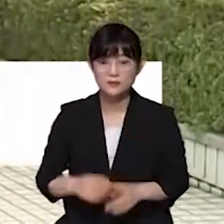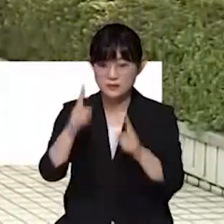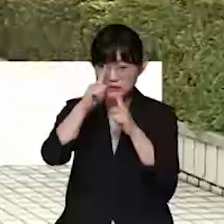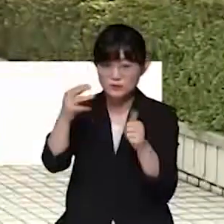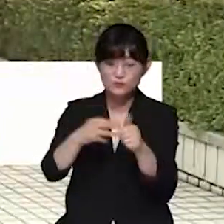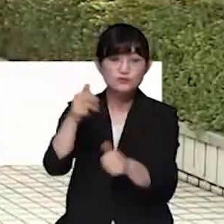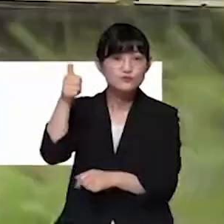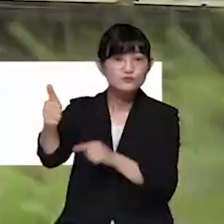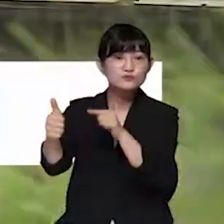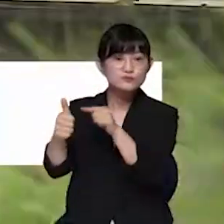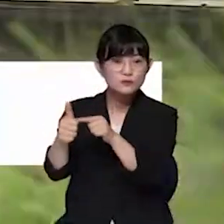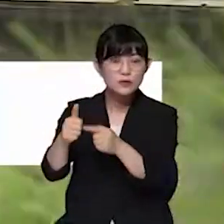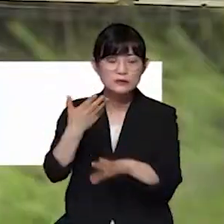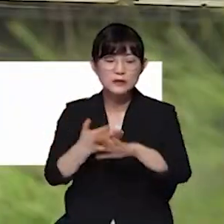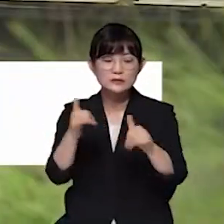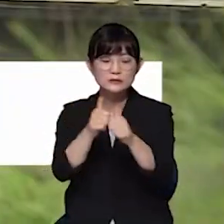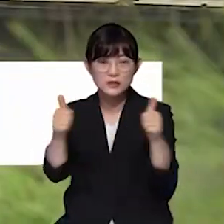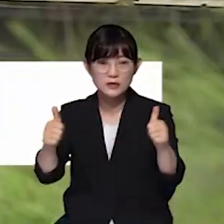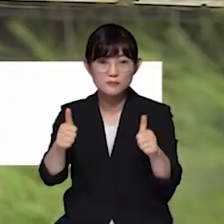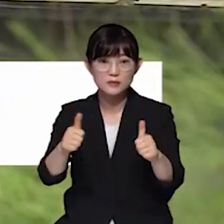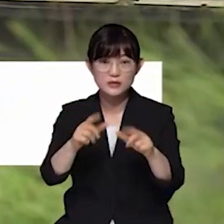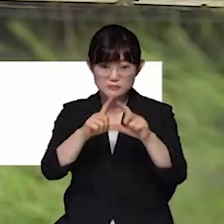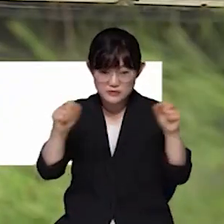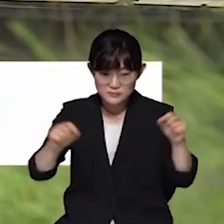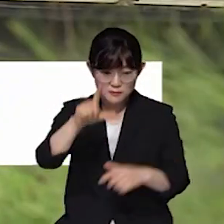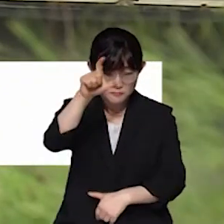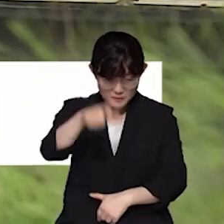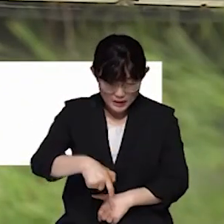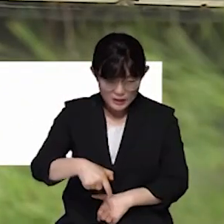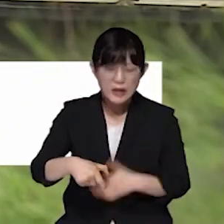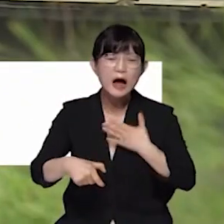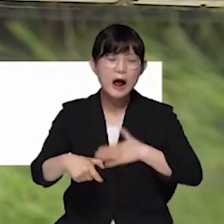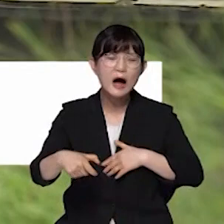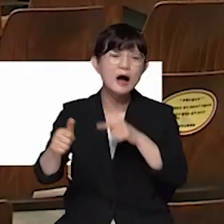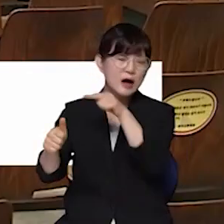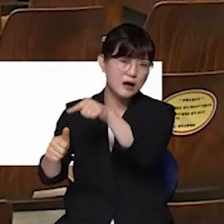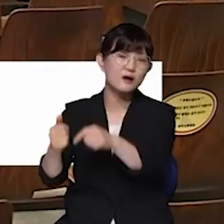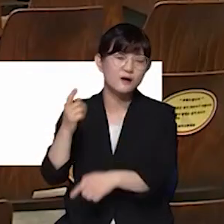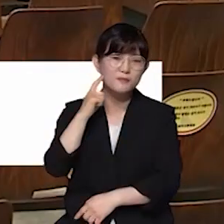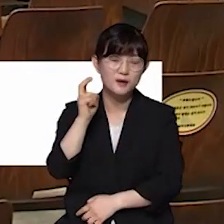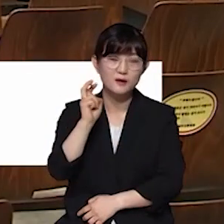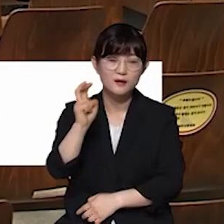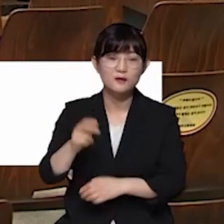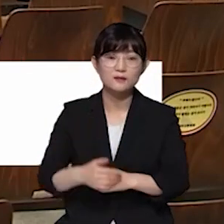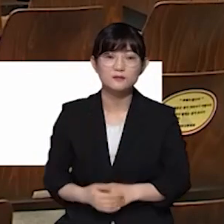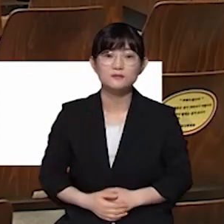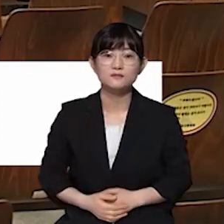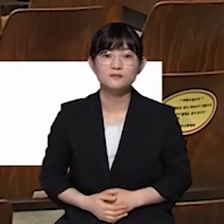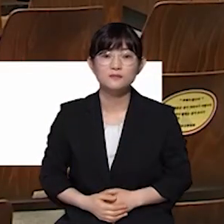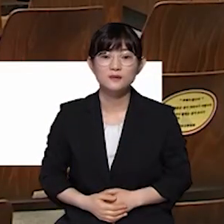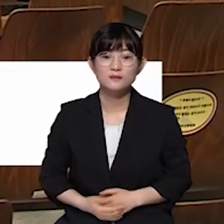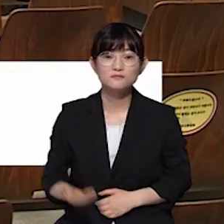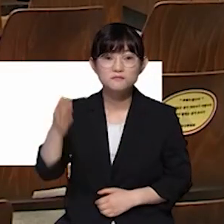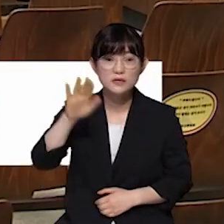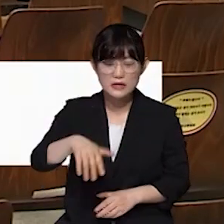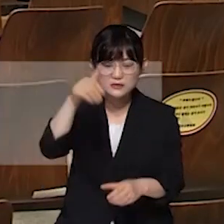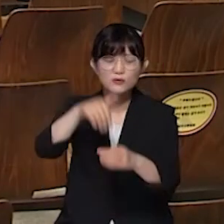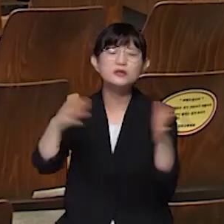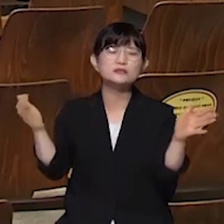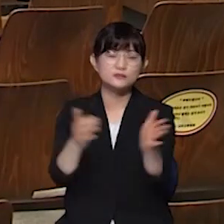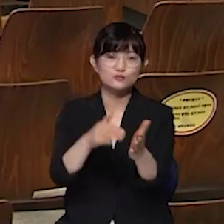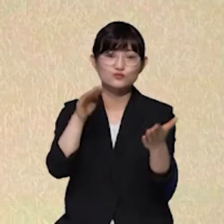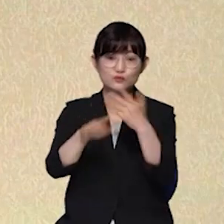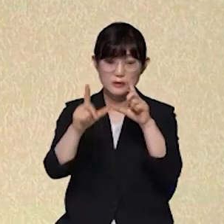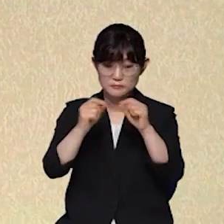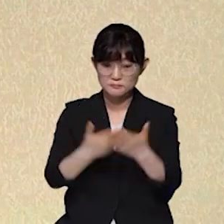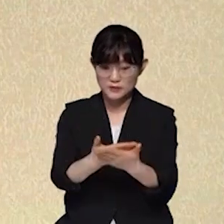군수가 제3자가 계산하는 방식으로 식사 비용이 결제된 점을 충분히 알았을 걸로 보인다면서도 범행이 선고 종료 뒤 이뤄진